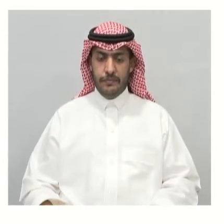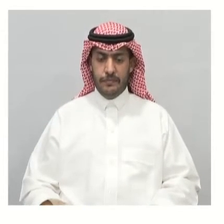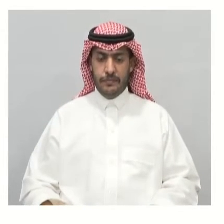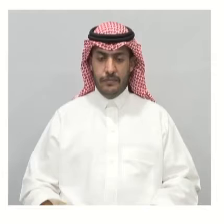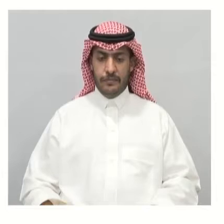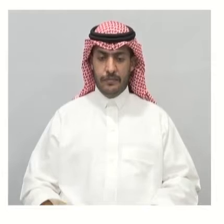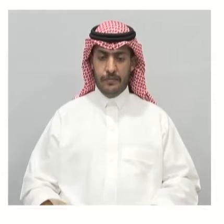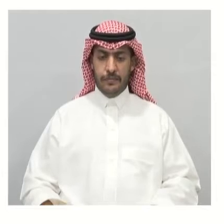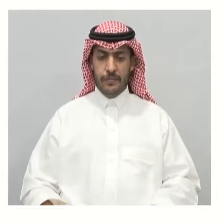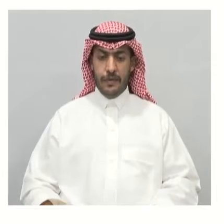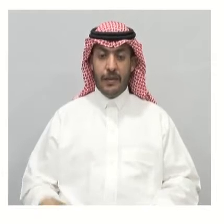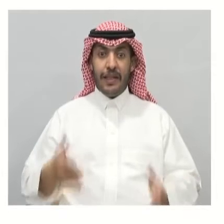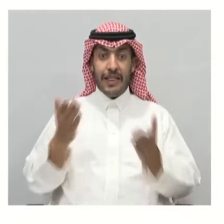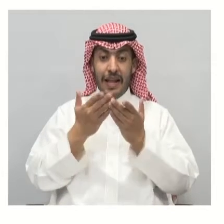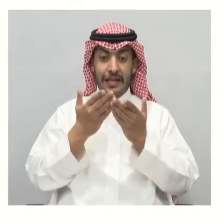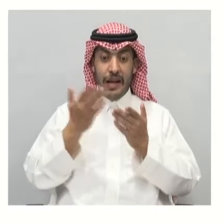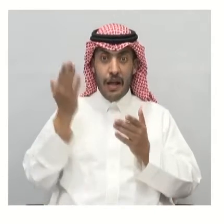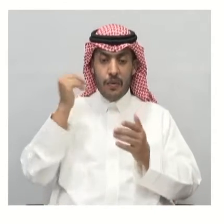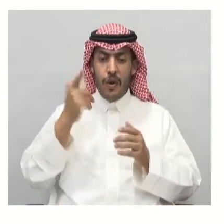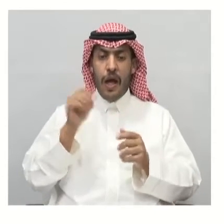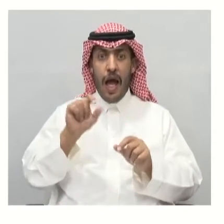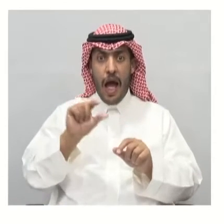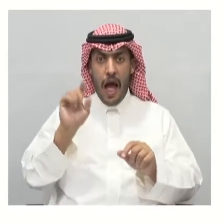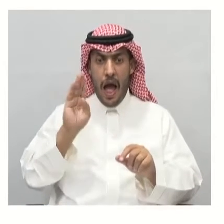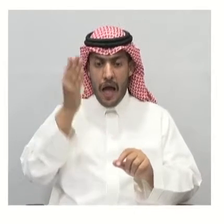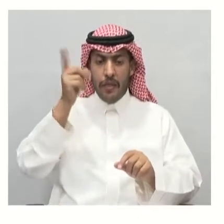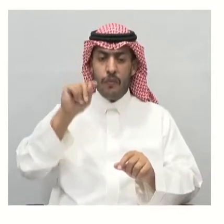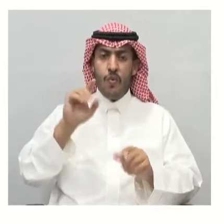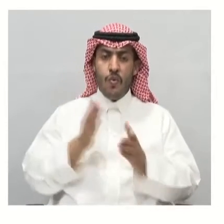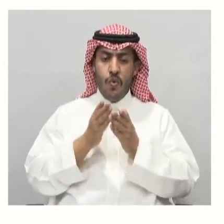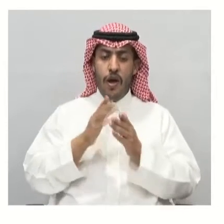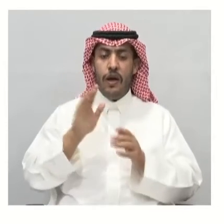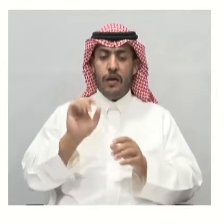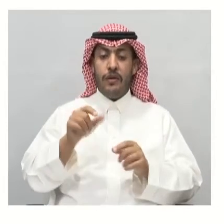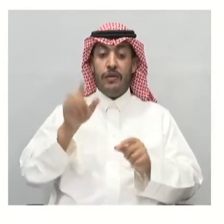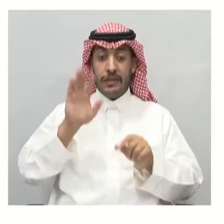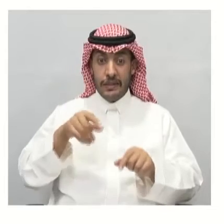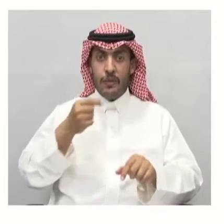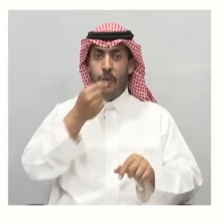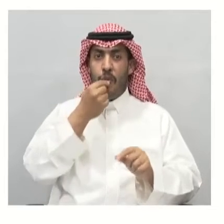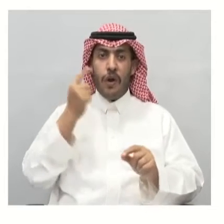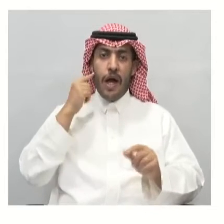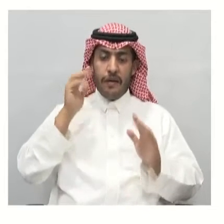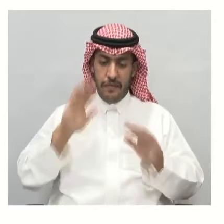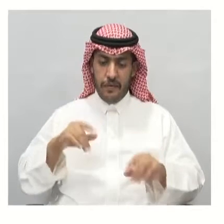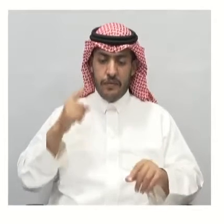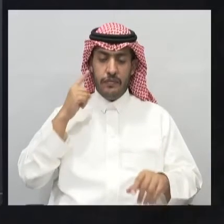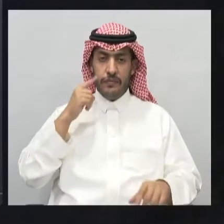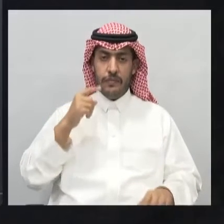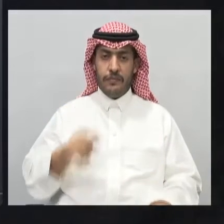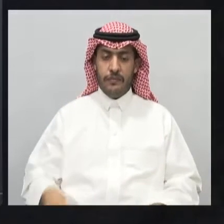السلام درسنا السابق عن ادم ونوح عليهما السلام والان نستمع لهذه الايه